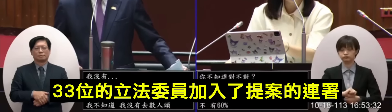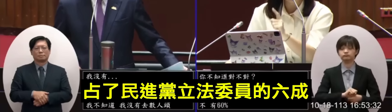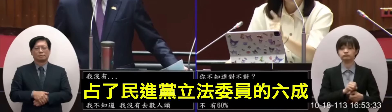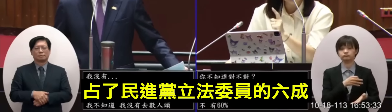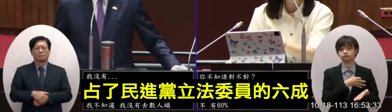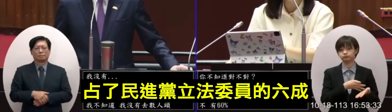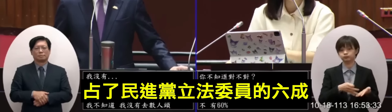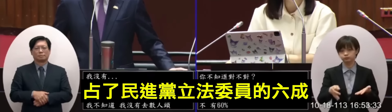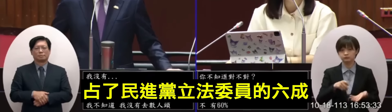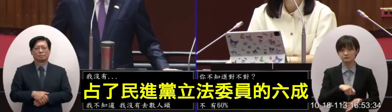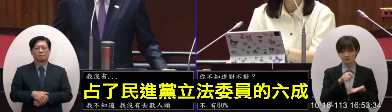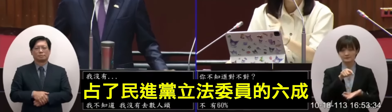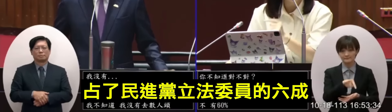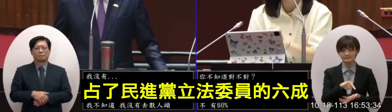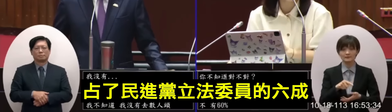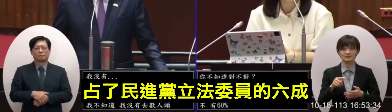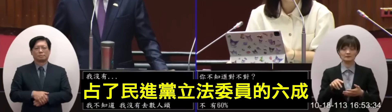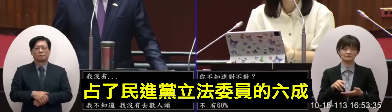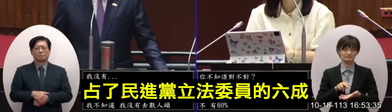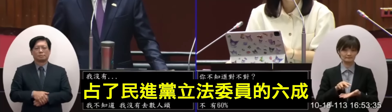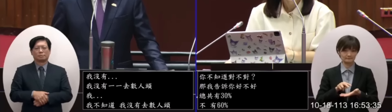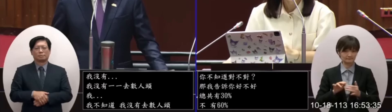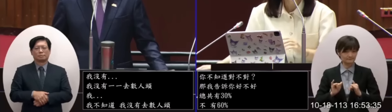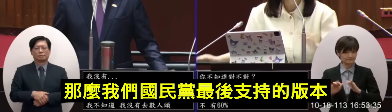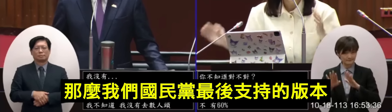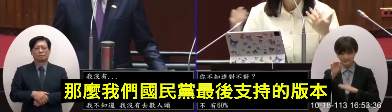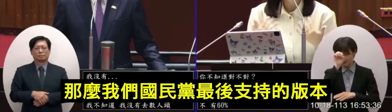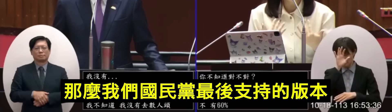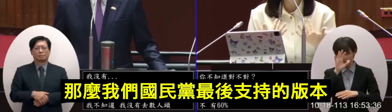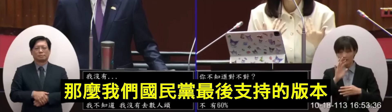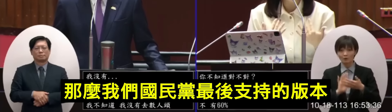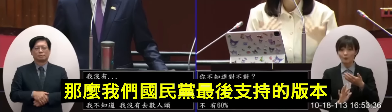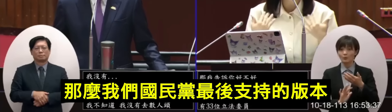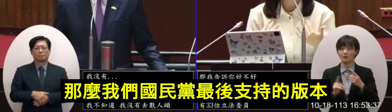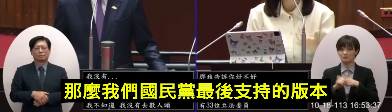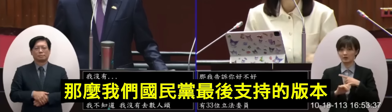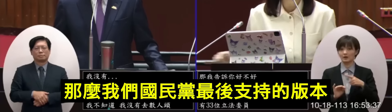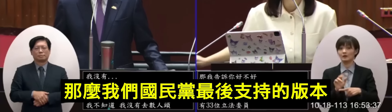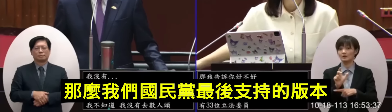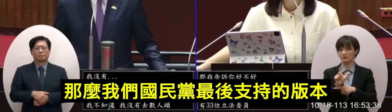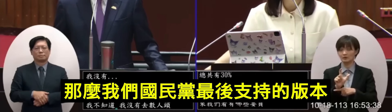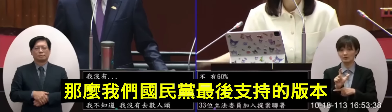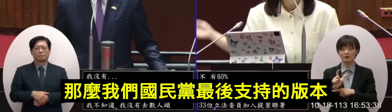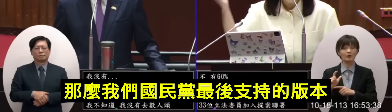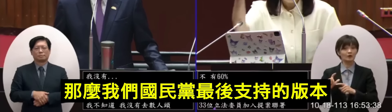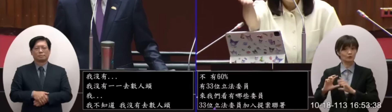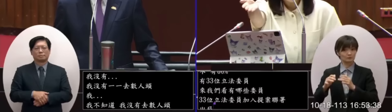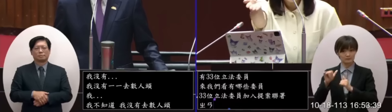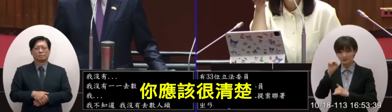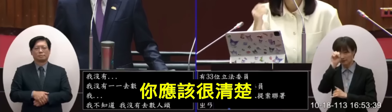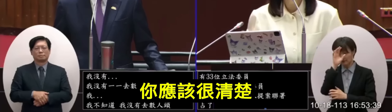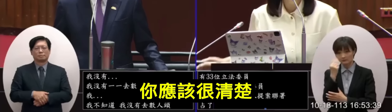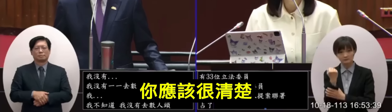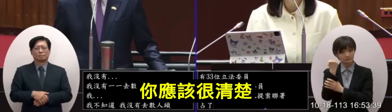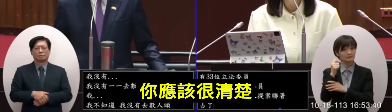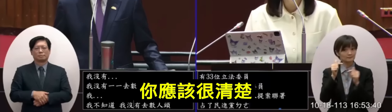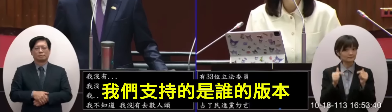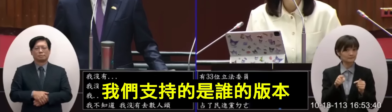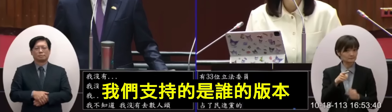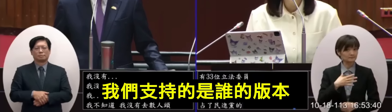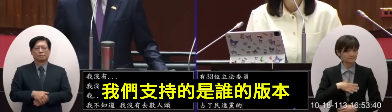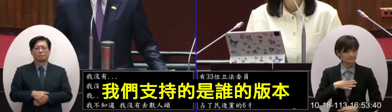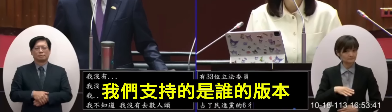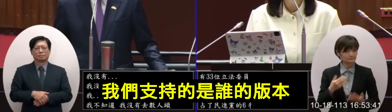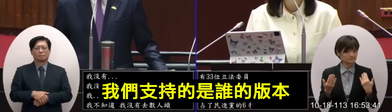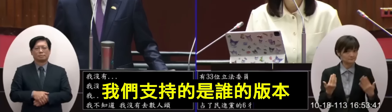署，占了民进党立法委员的60%。那呢，我们国民党最后支持的版本，你应该很清楚，我们